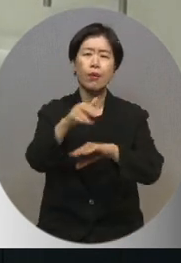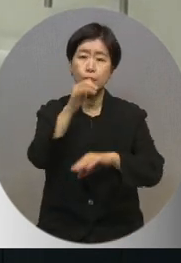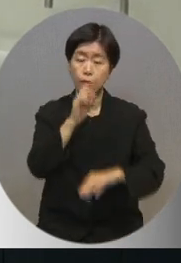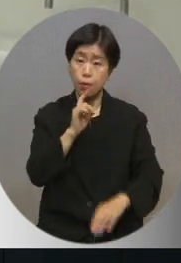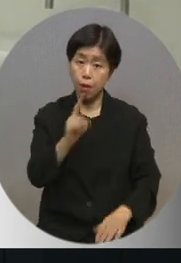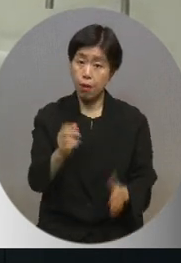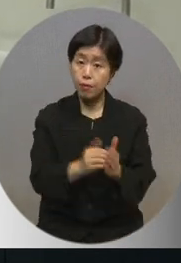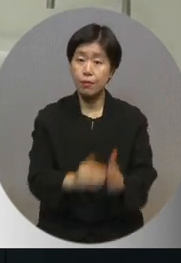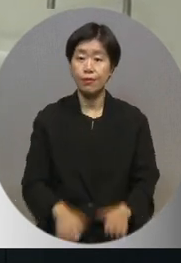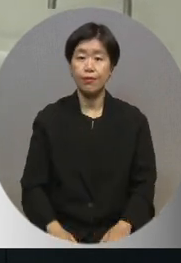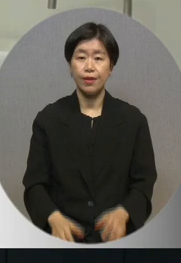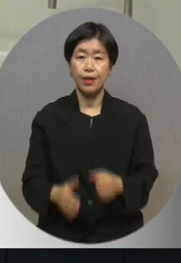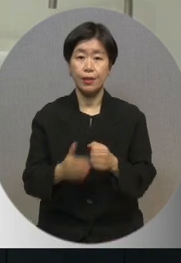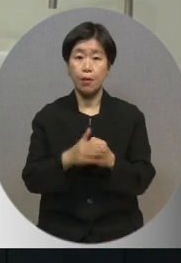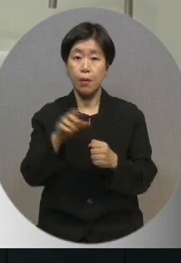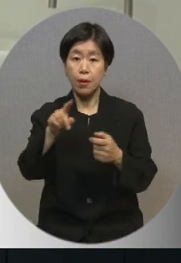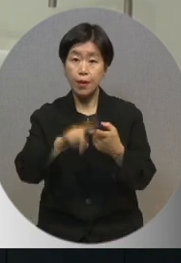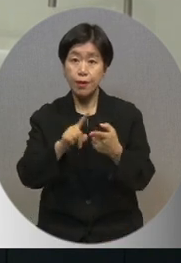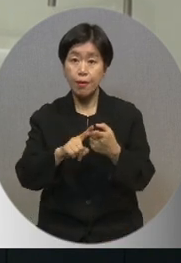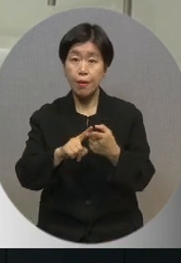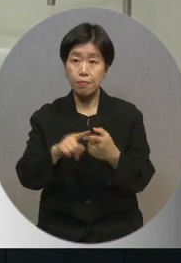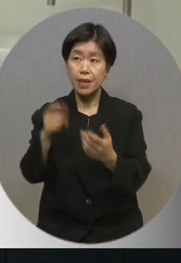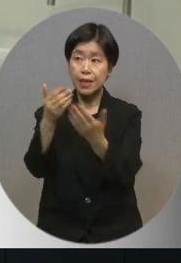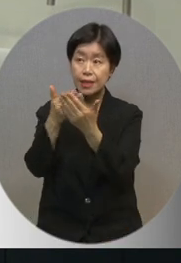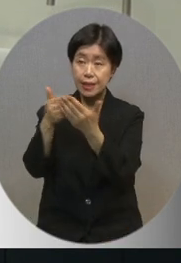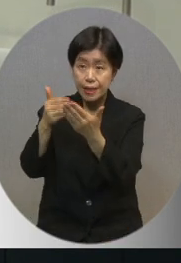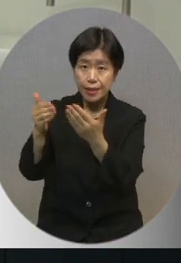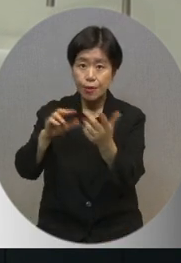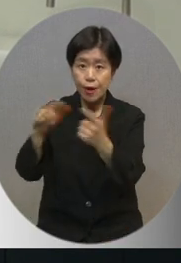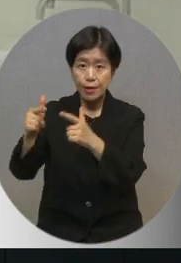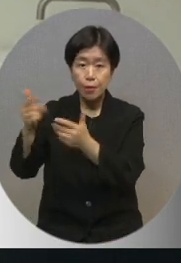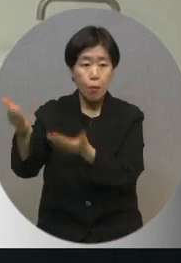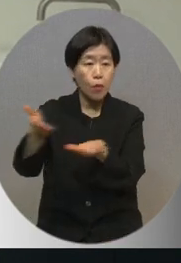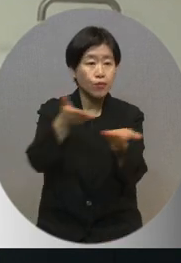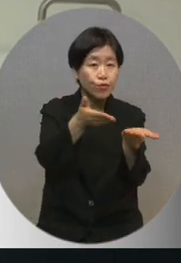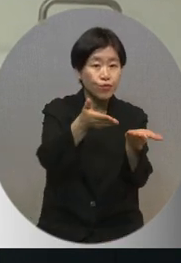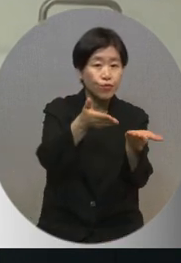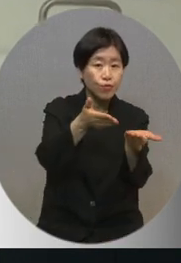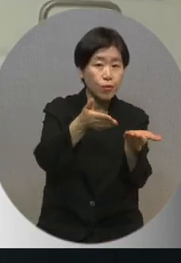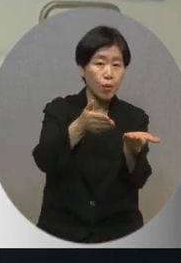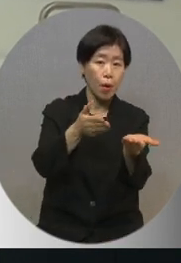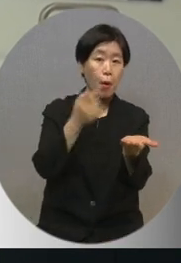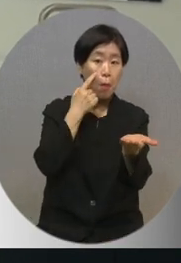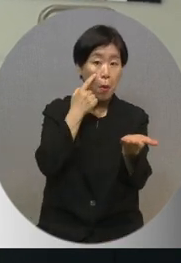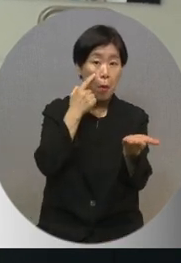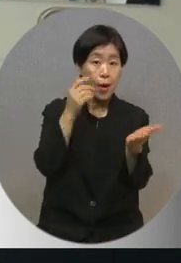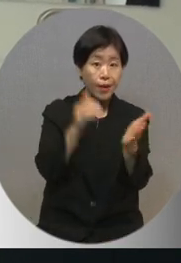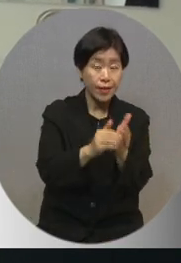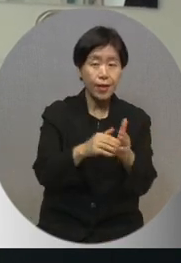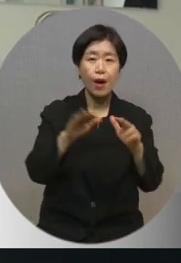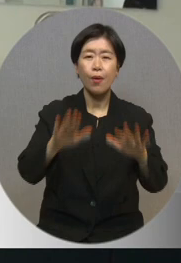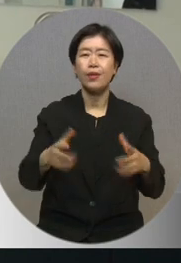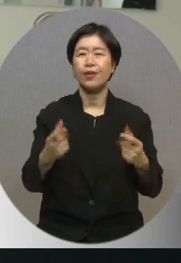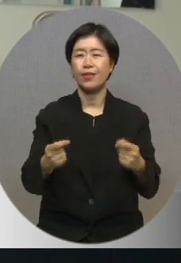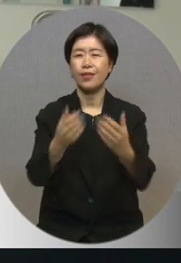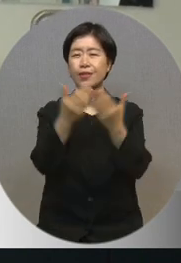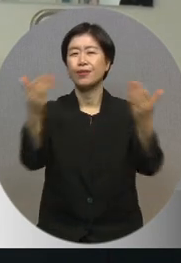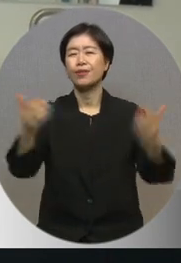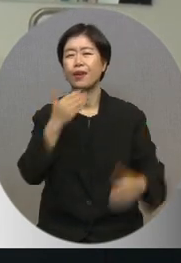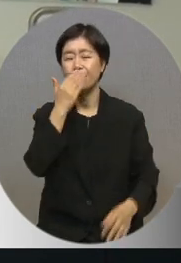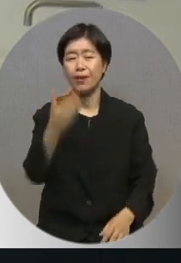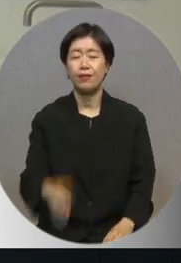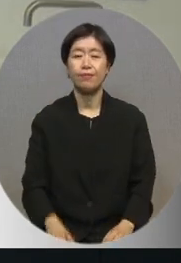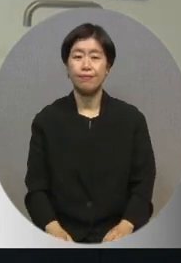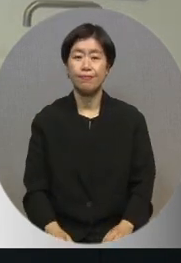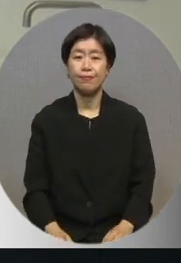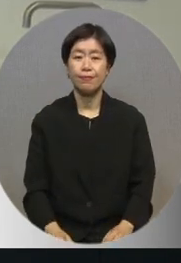거예요. 그래서 저희가 그분이 그린 다른 작품들도 좀 보여드리고 오늘 이렇게 전시를 할 수 있게